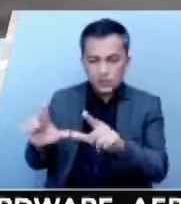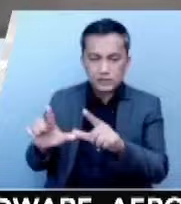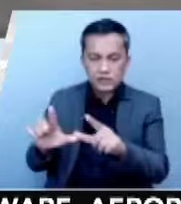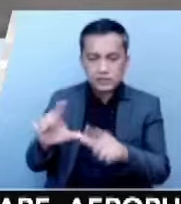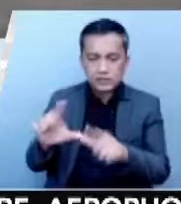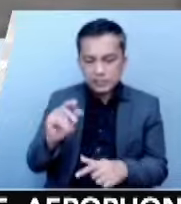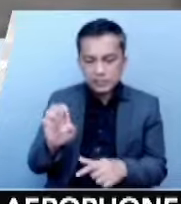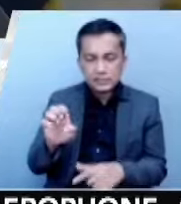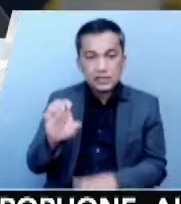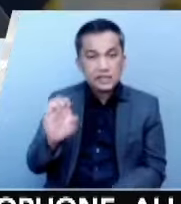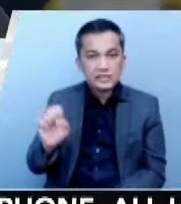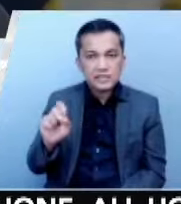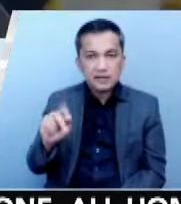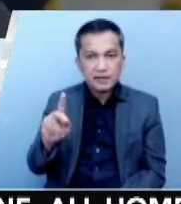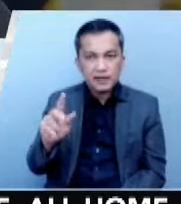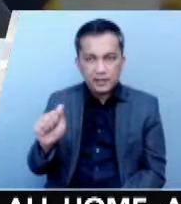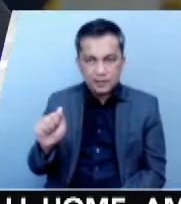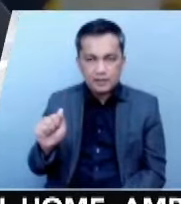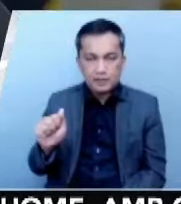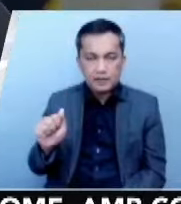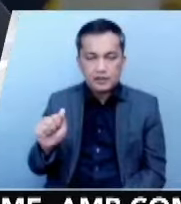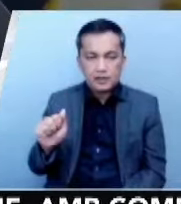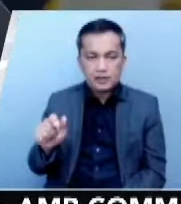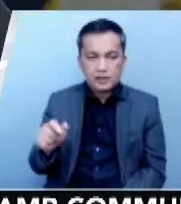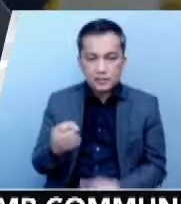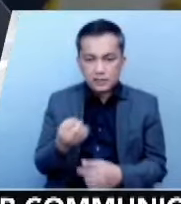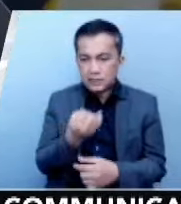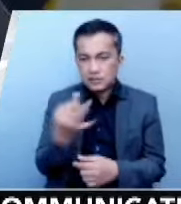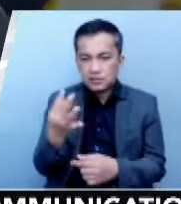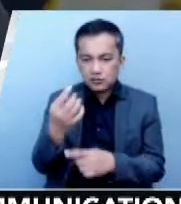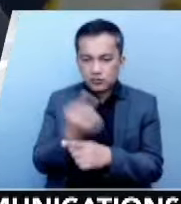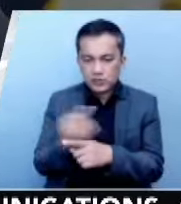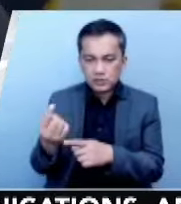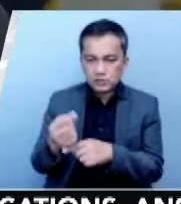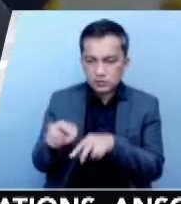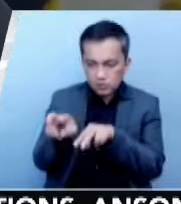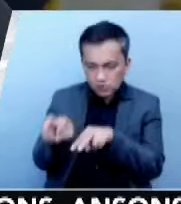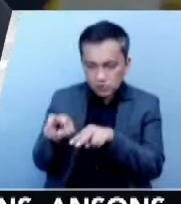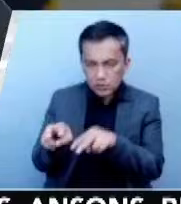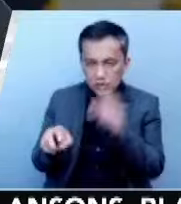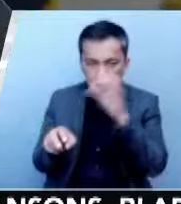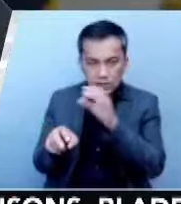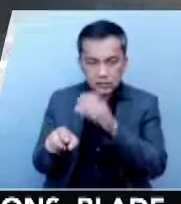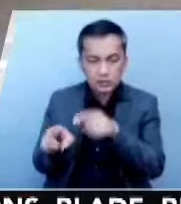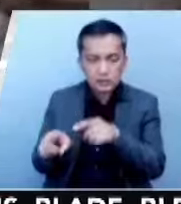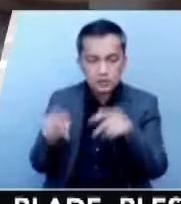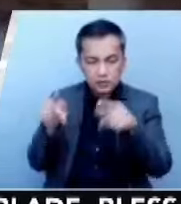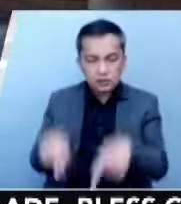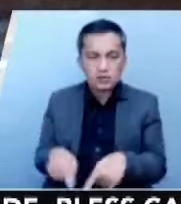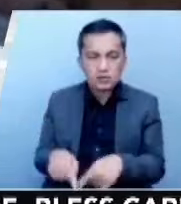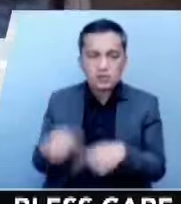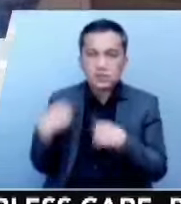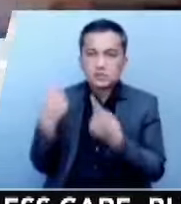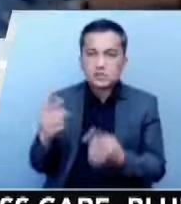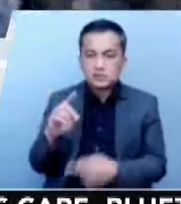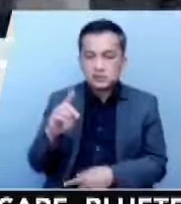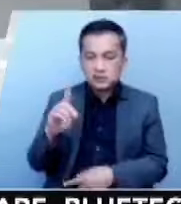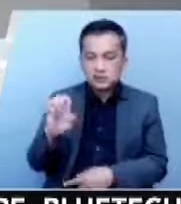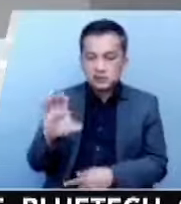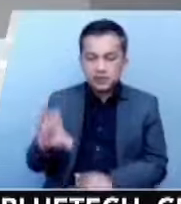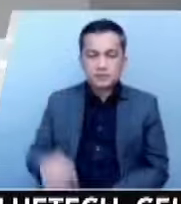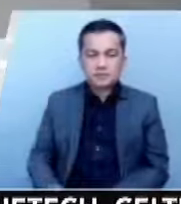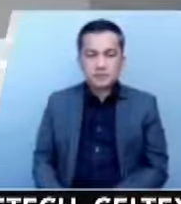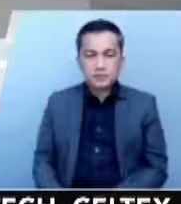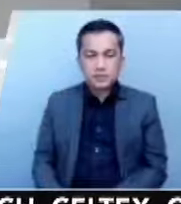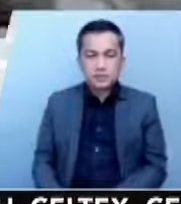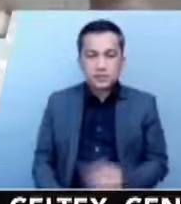rin na sinurveillance para malocate yung tao since December. Inireklamo si Junicio matapos